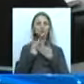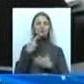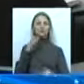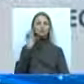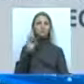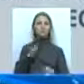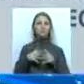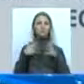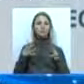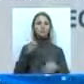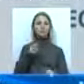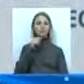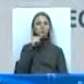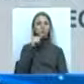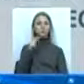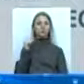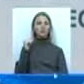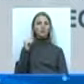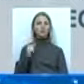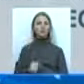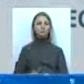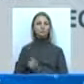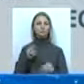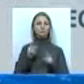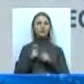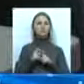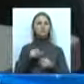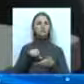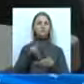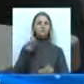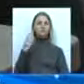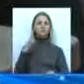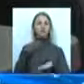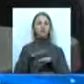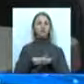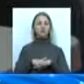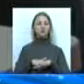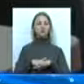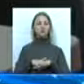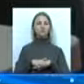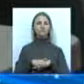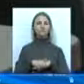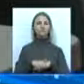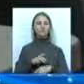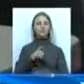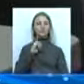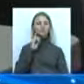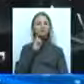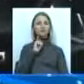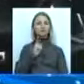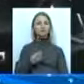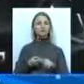134,1 миллиард теңгені құрайды. Бұл өткен жылдың сәйкес кезеңімен салыстырғанда 20%-ға артқан. Ұлттық банк өкілдерінің айтуынша, соңғы кездері көпшілігі